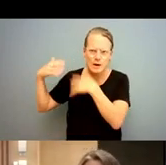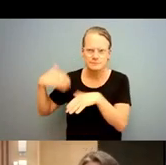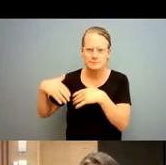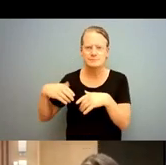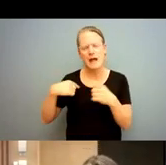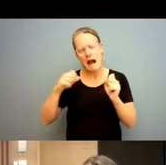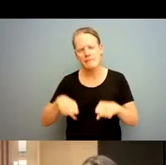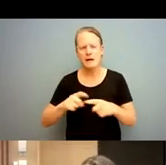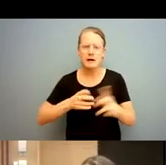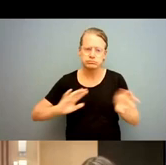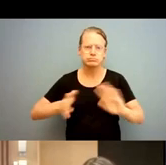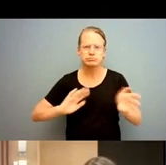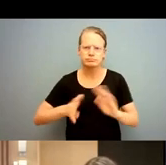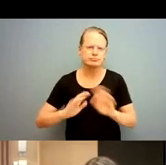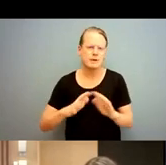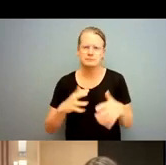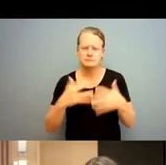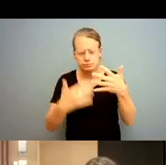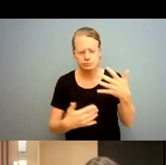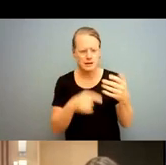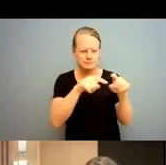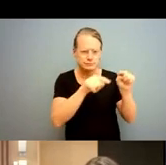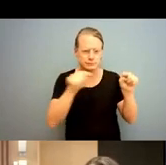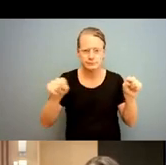Muistasi haajai, jienai ja suongai.